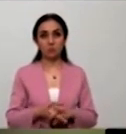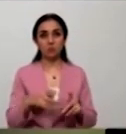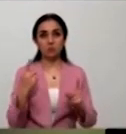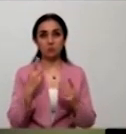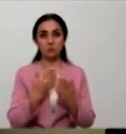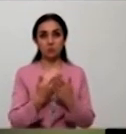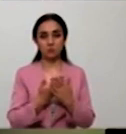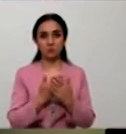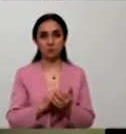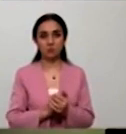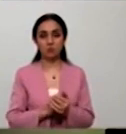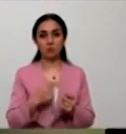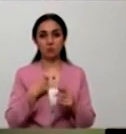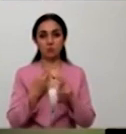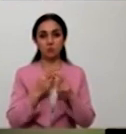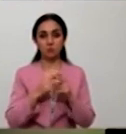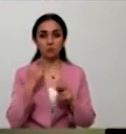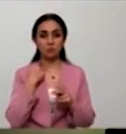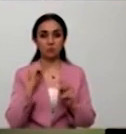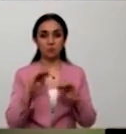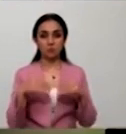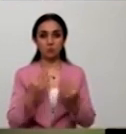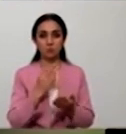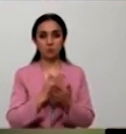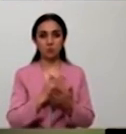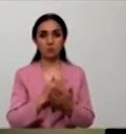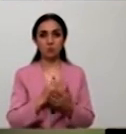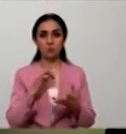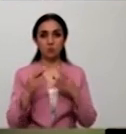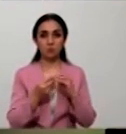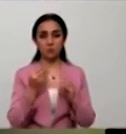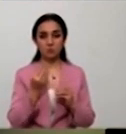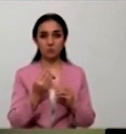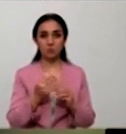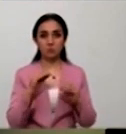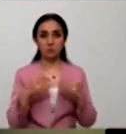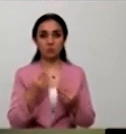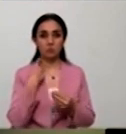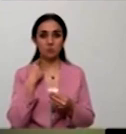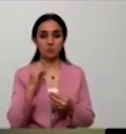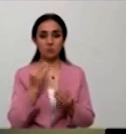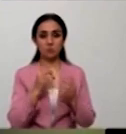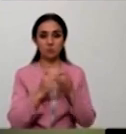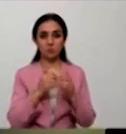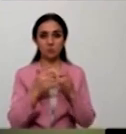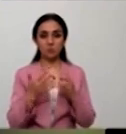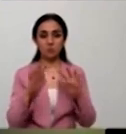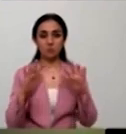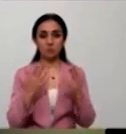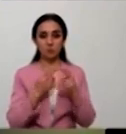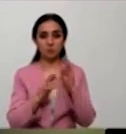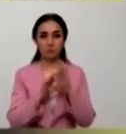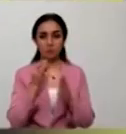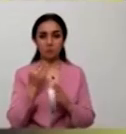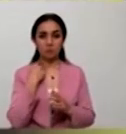Birinchi misol. Bizga quyidagicha sonlar to'plami berildi, ya'ni jamlanmasi. Berilgan sonlar orasida tasodifan